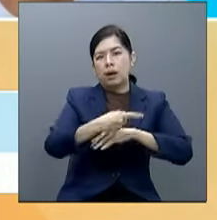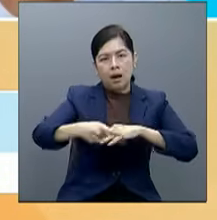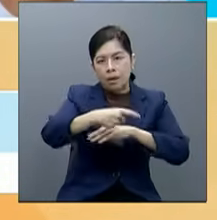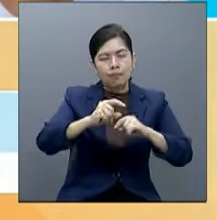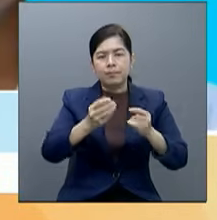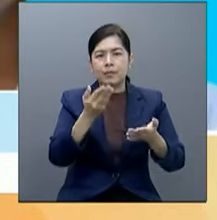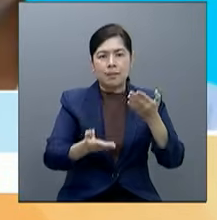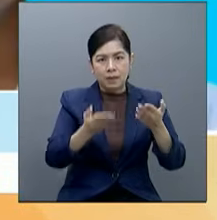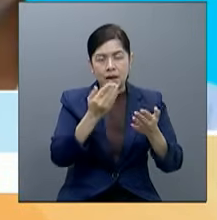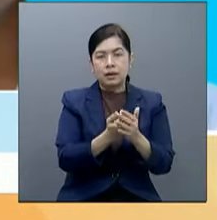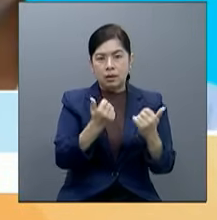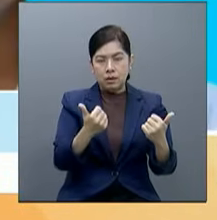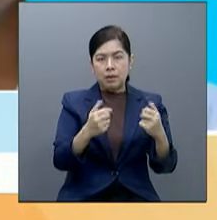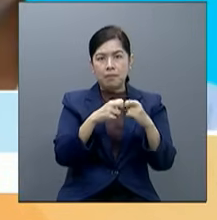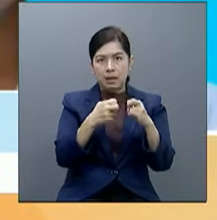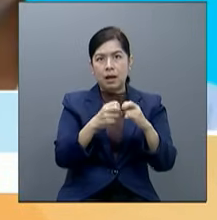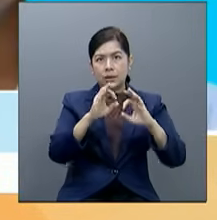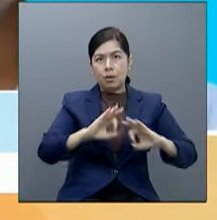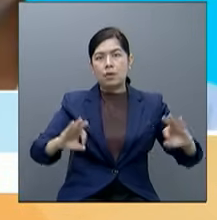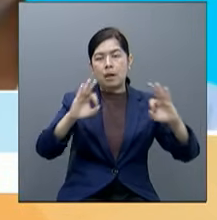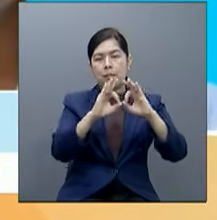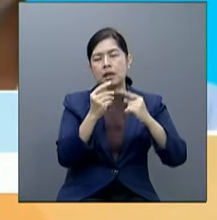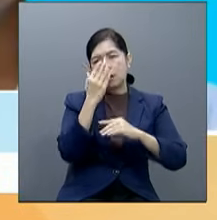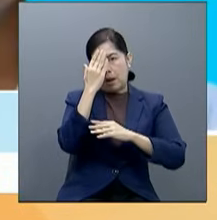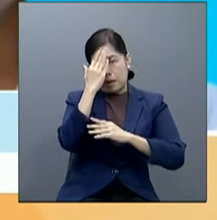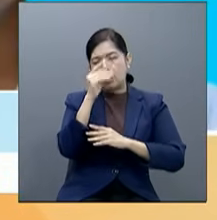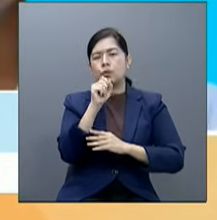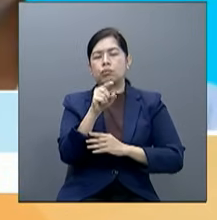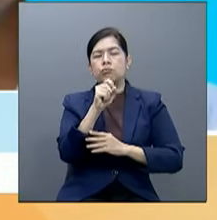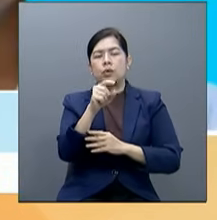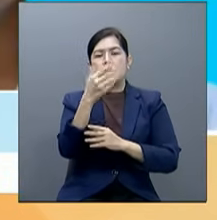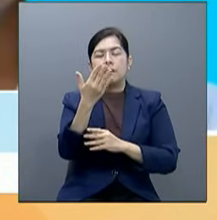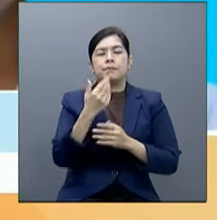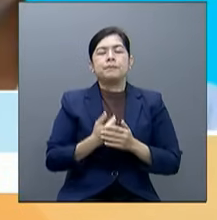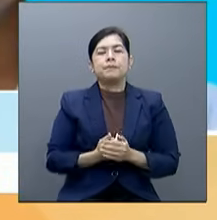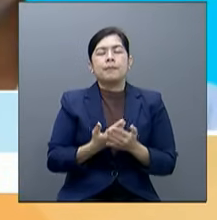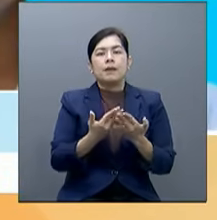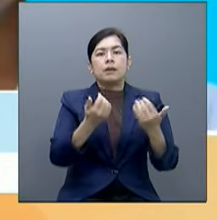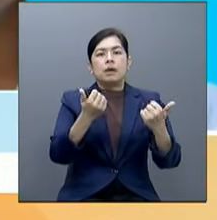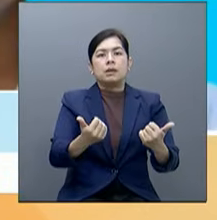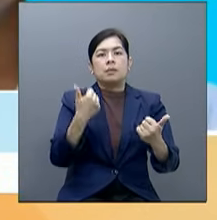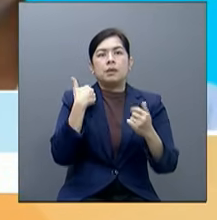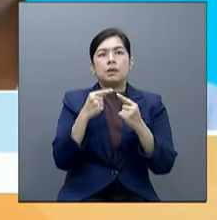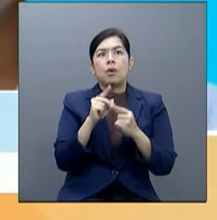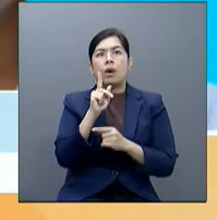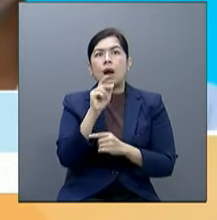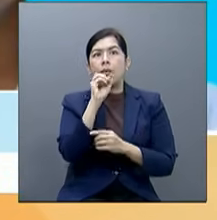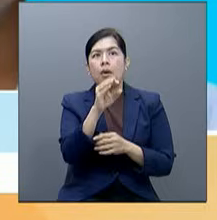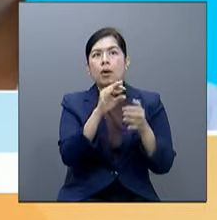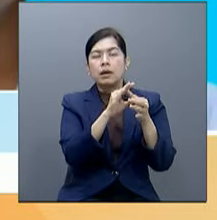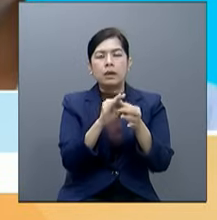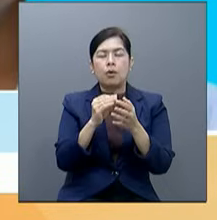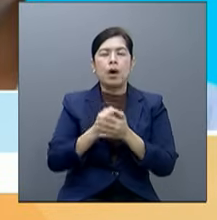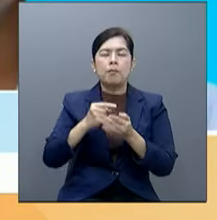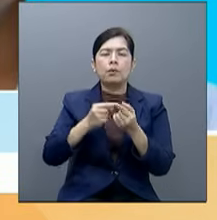เร่งแก้ปัญหาเฉพาะหน้าและความเร่งด่วนก ่ อนนะคะทีนี้ก็มีหลายกระแสค่ะที่พูดถึงเรื่องของถุงยางชีพหรือว่า